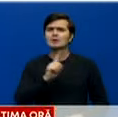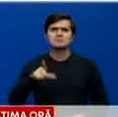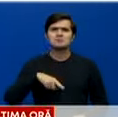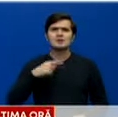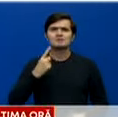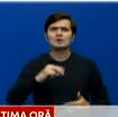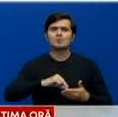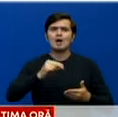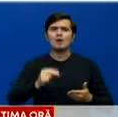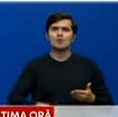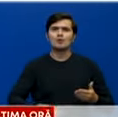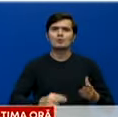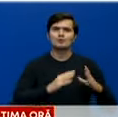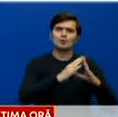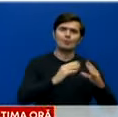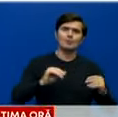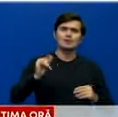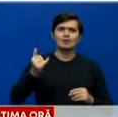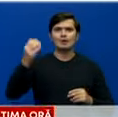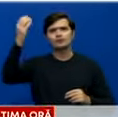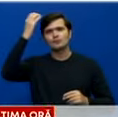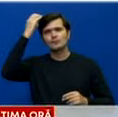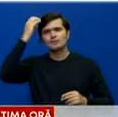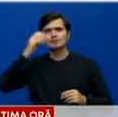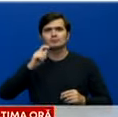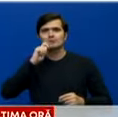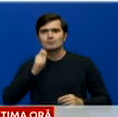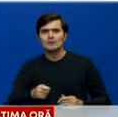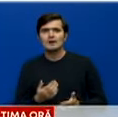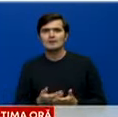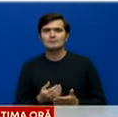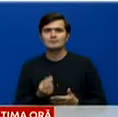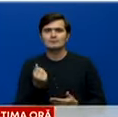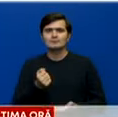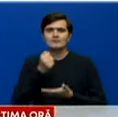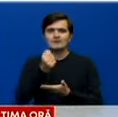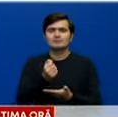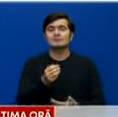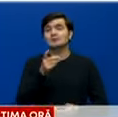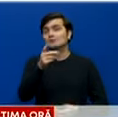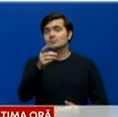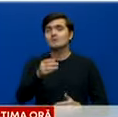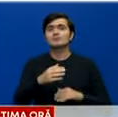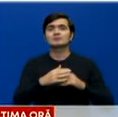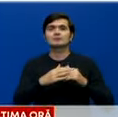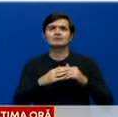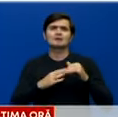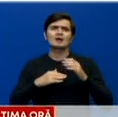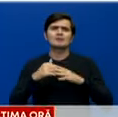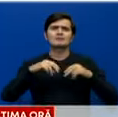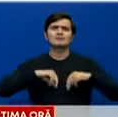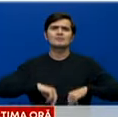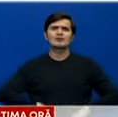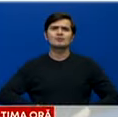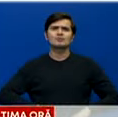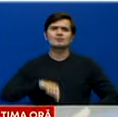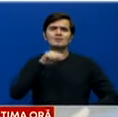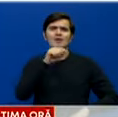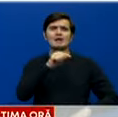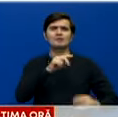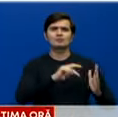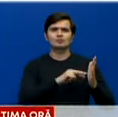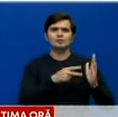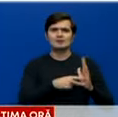partea română și guvernul de la Budapesta pentru astfel de finanțări. Dumneavoastră, în calitate de ministru, de președintele acestei organizații,